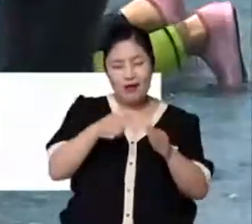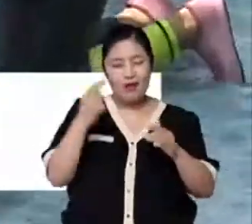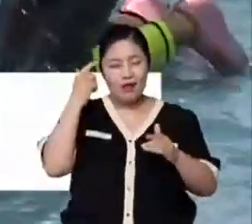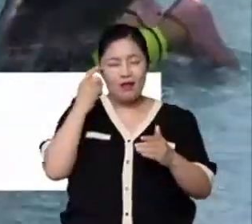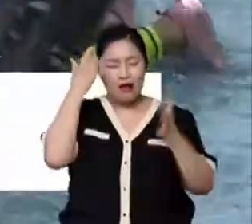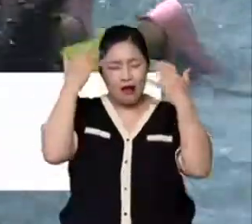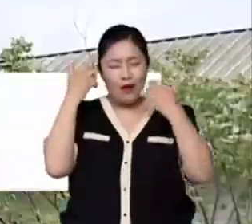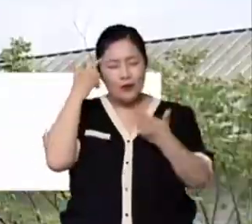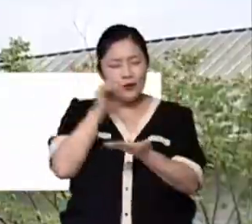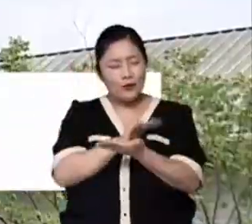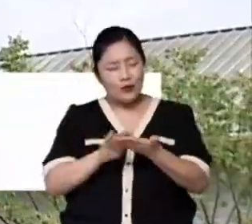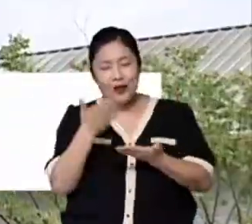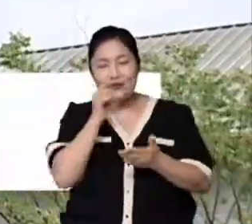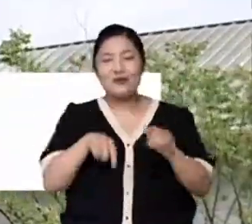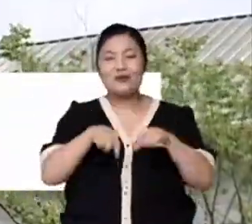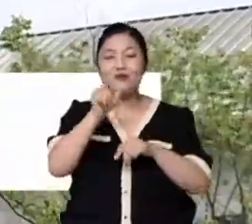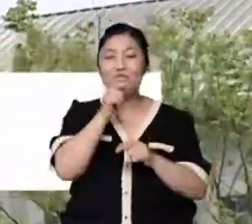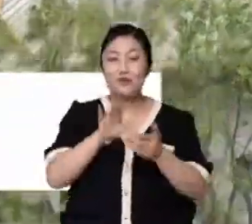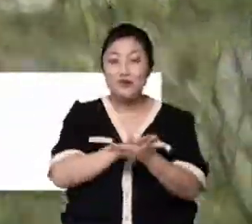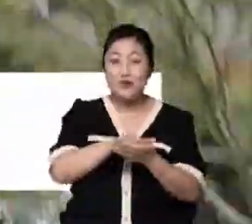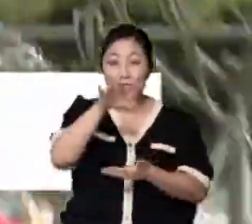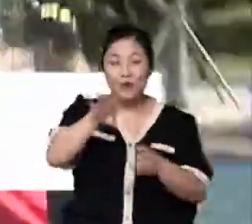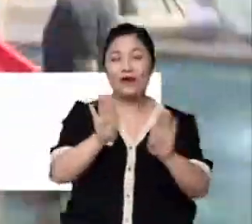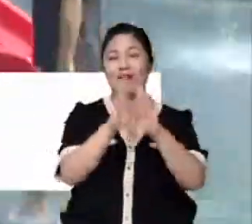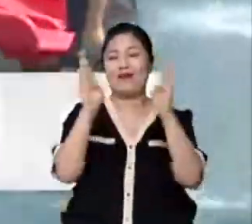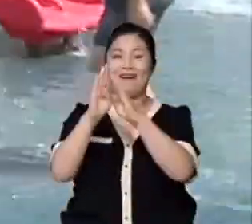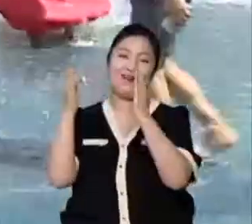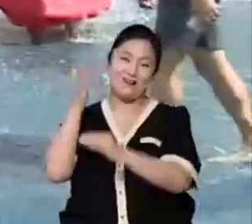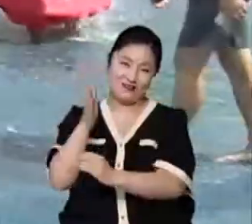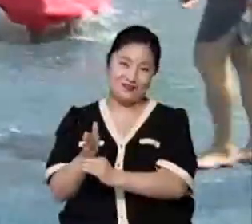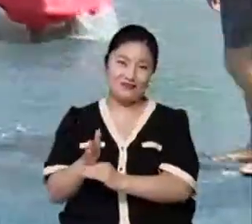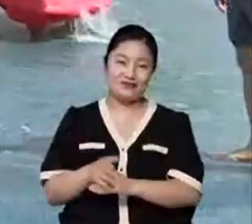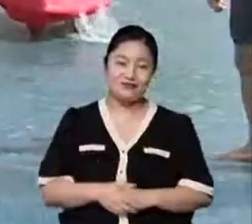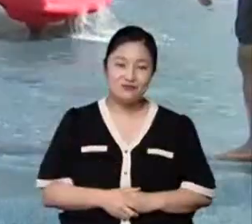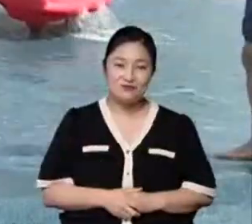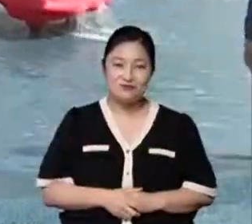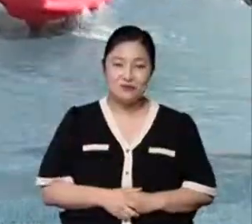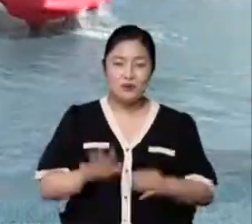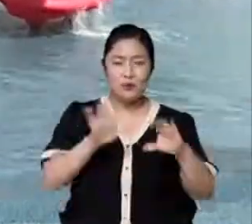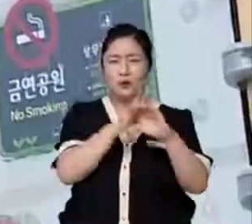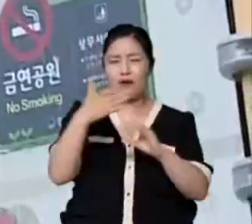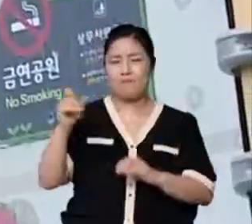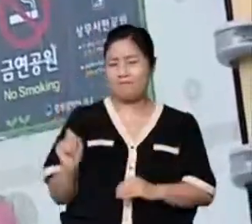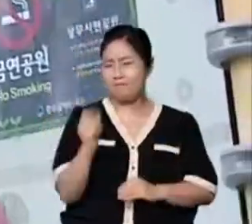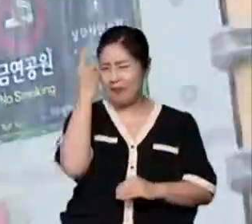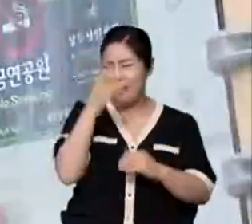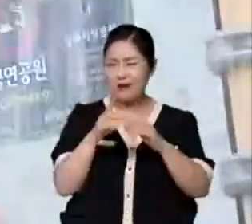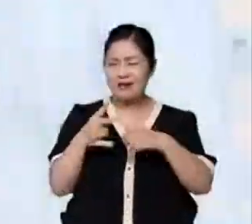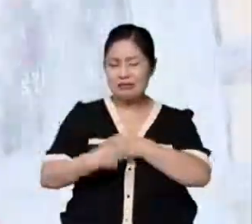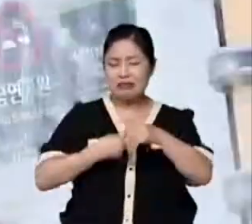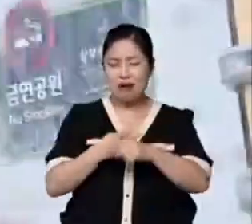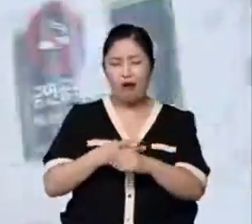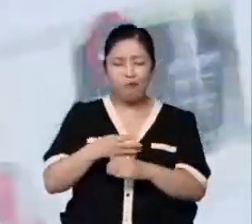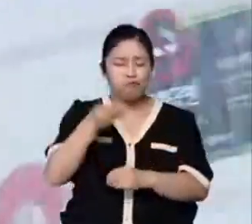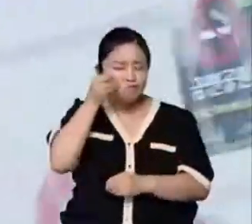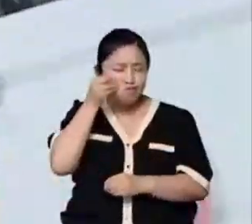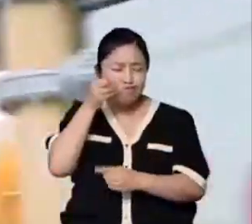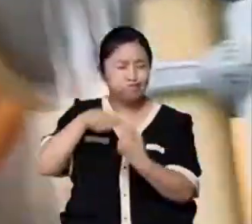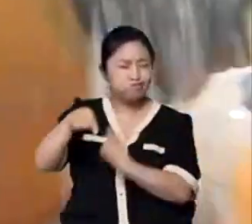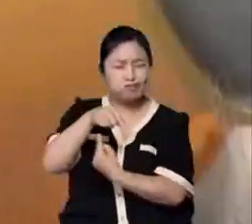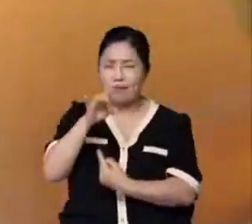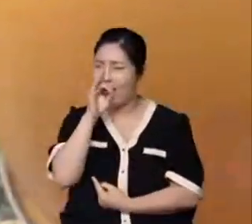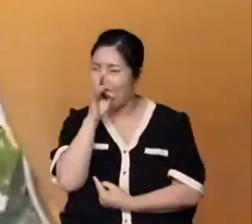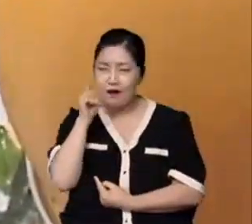더위를 식힐 수 있는 야외 물놀이장들이 연이어 개장하고 있습니다. 코로나19 여파로 2년 동안 운영이